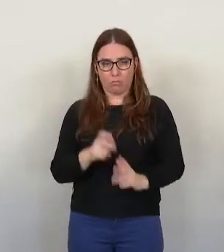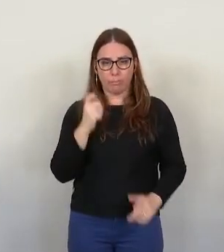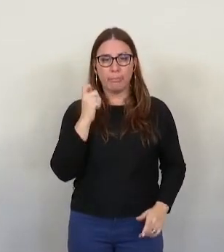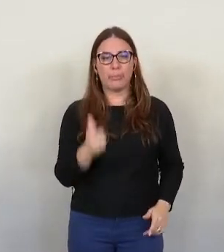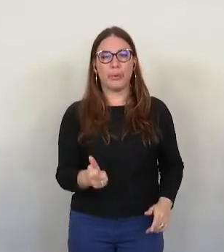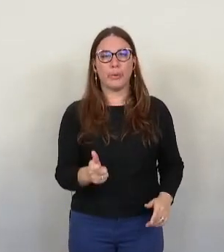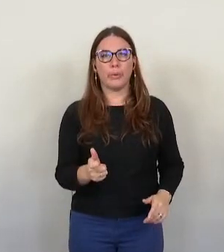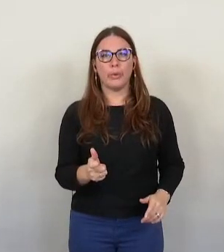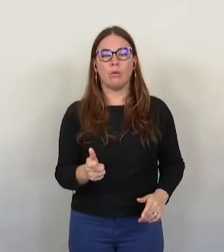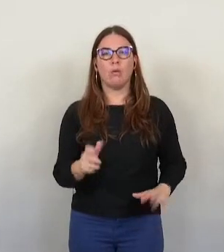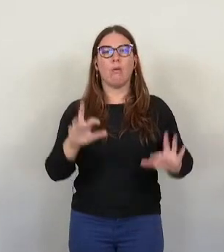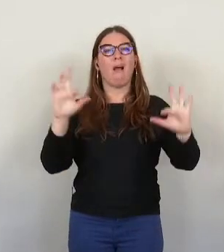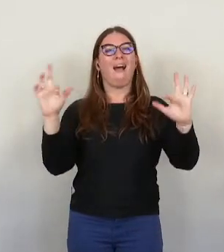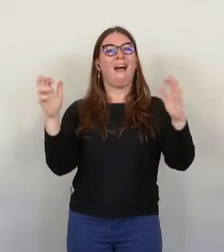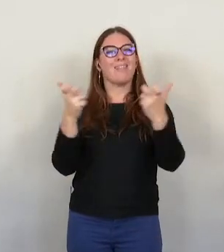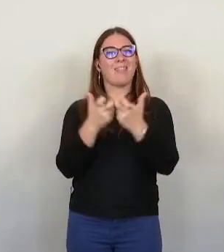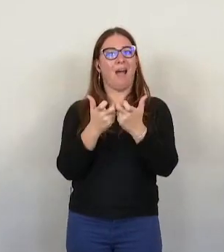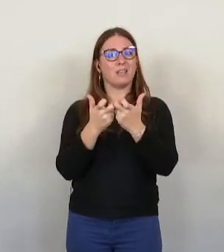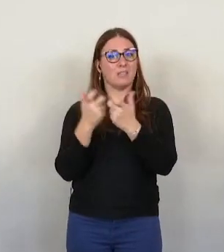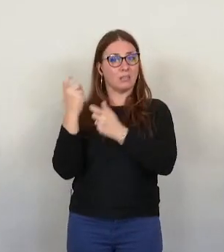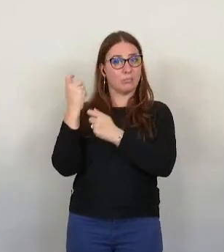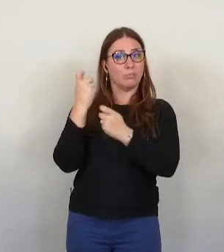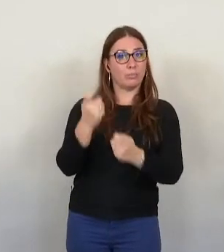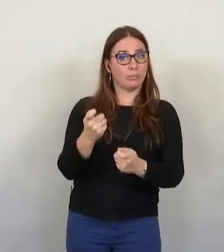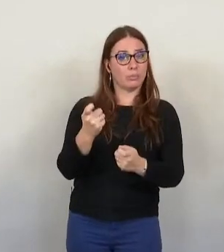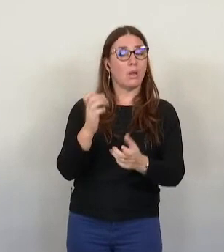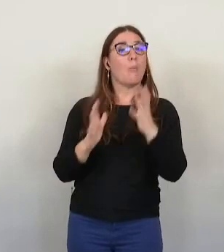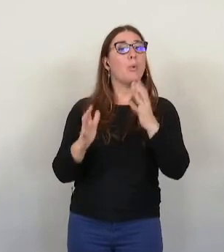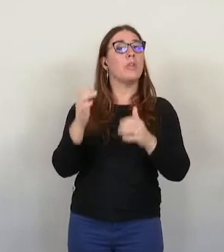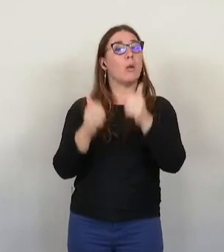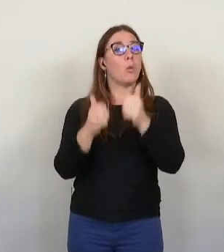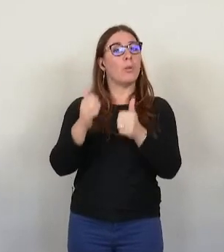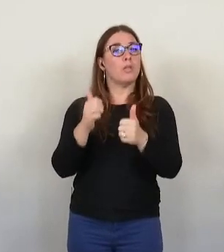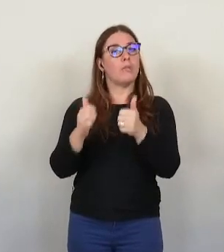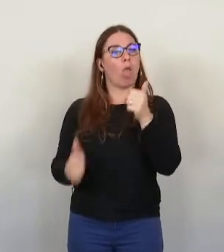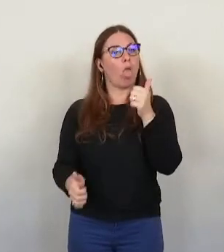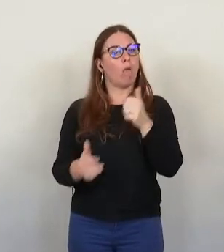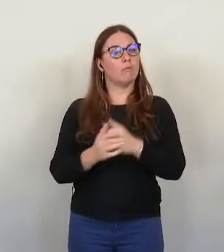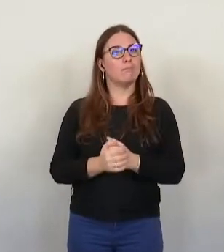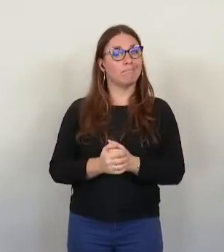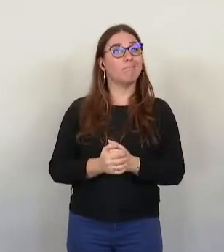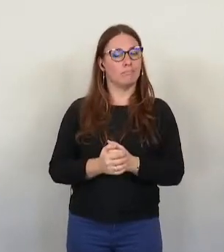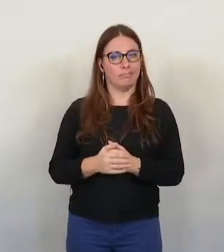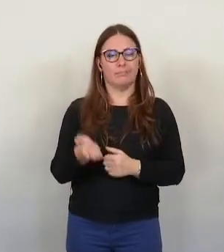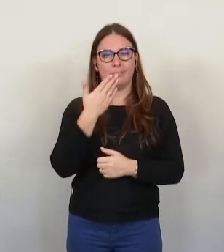Les taxes qu'ils payent les rendraient-elles moins compétitives ? Je vous remercie.